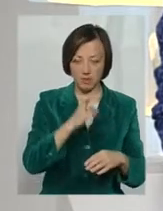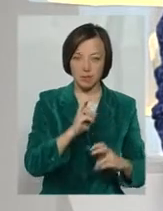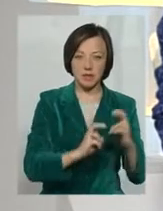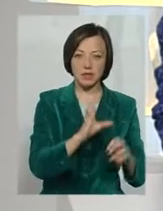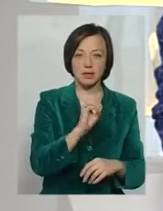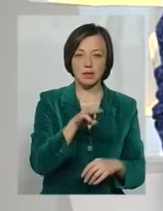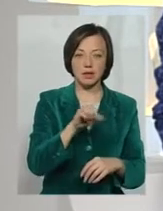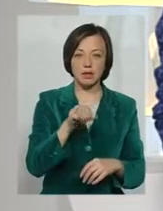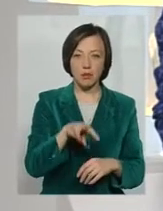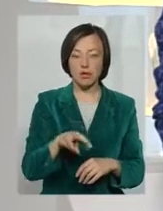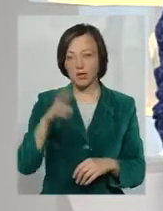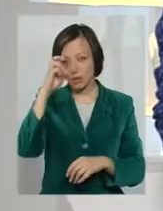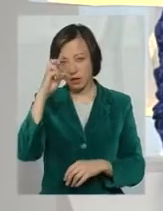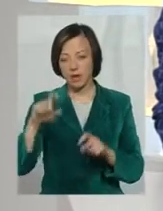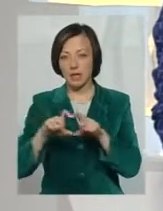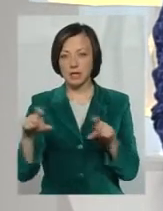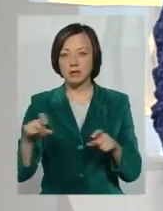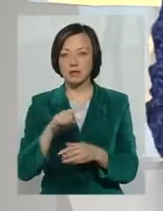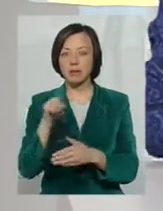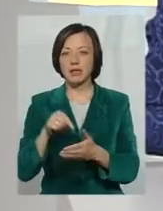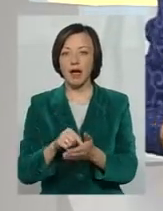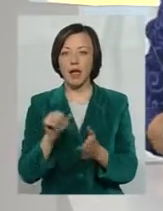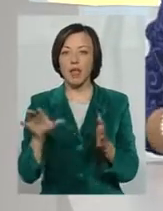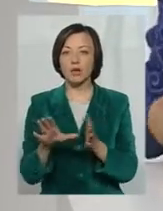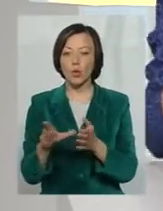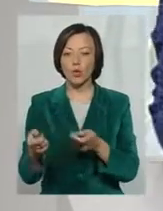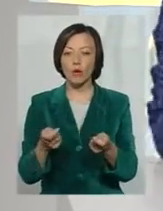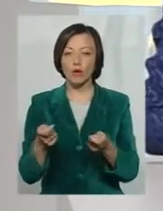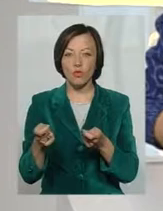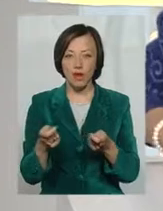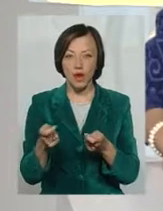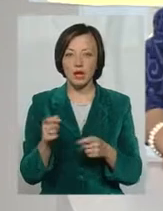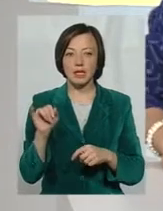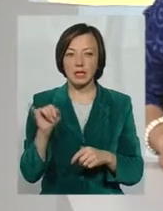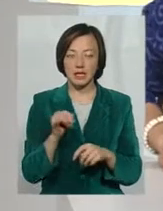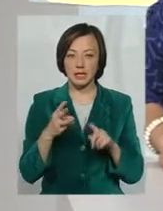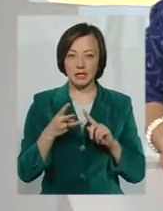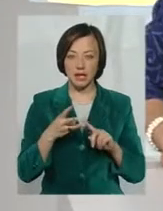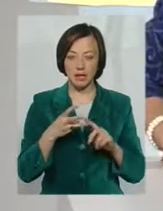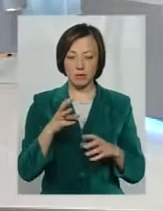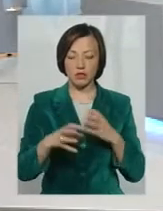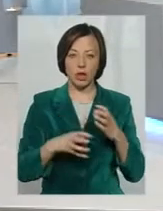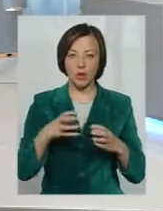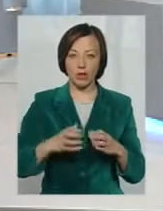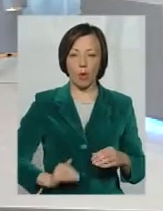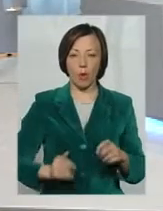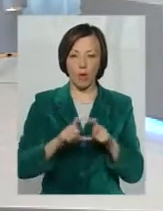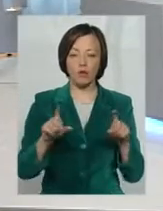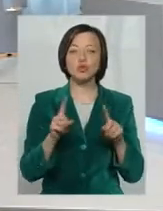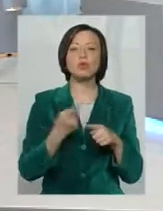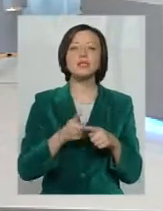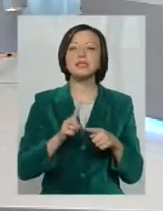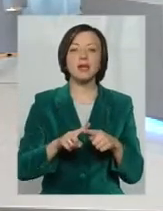та Державним агентством з питань електронного урядування і третя міжнародна компанія. Скажіть, будь ласка, що